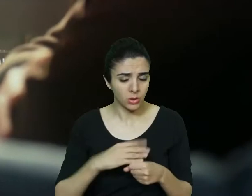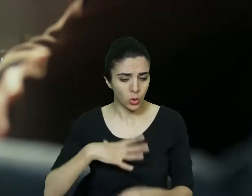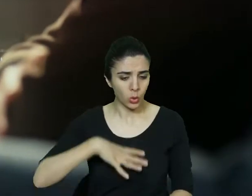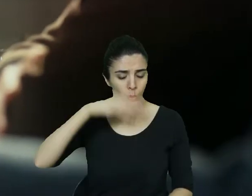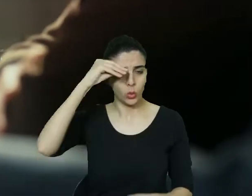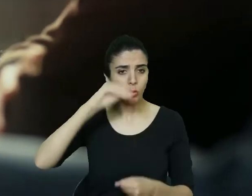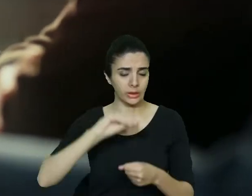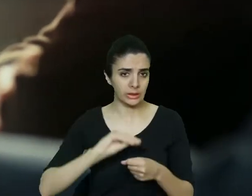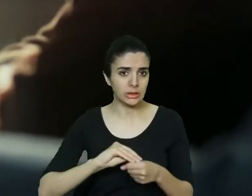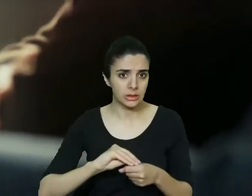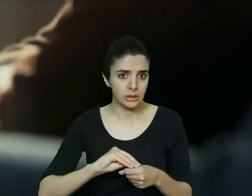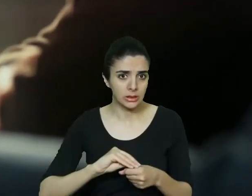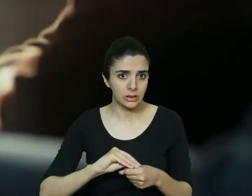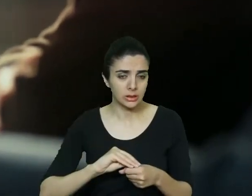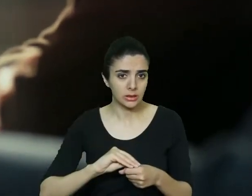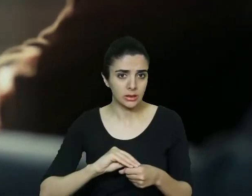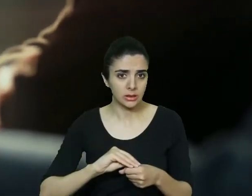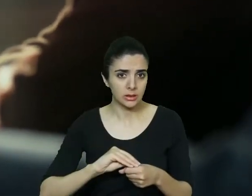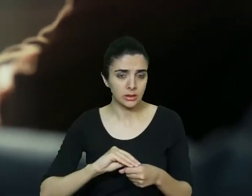Ruhumuz.